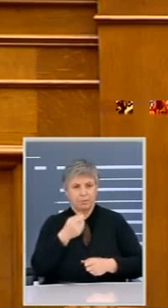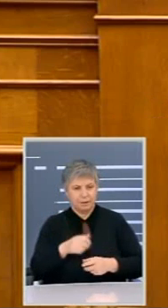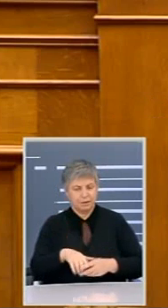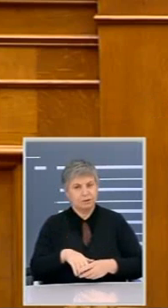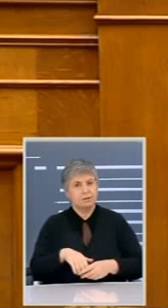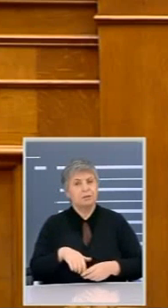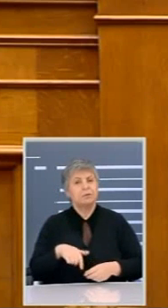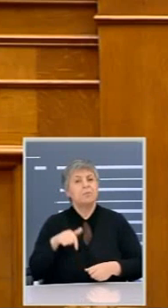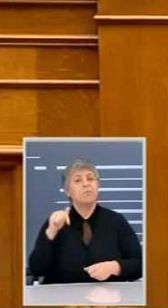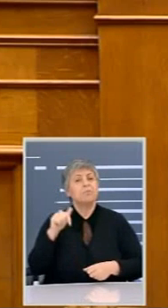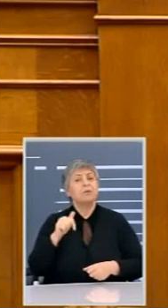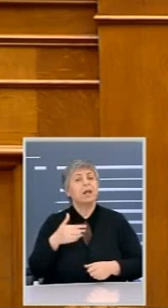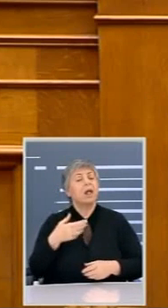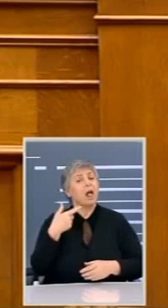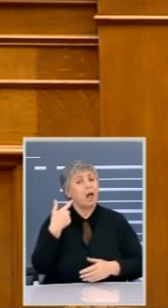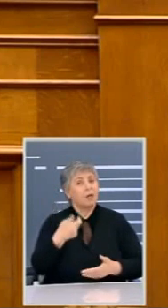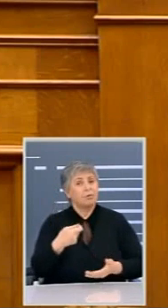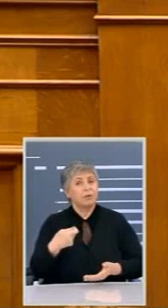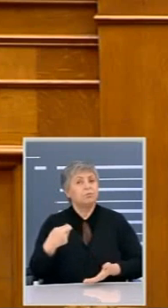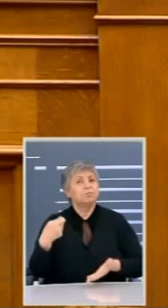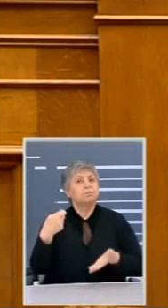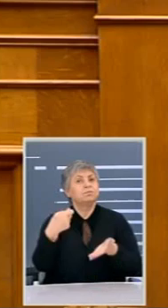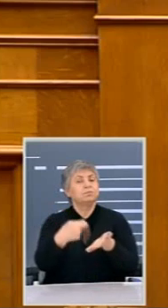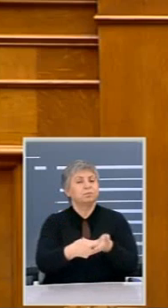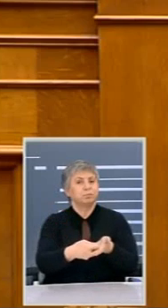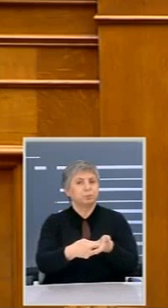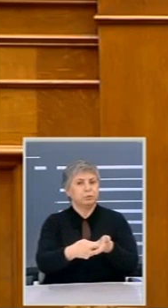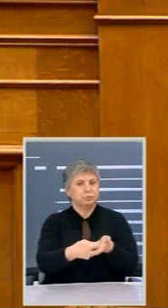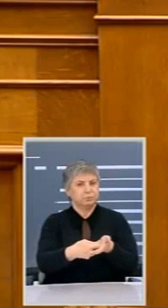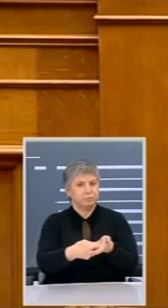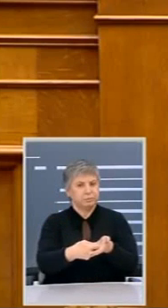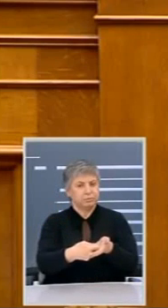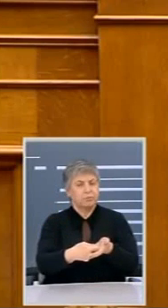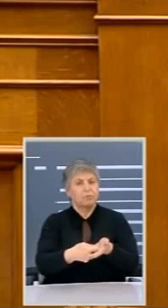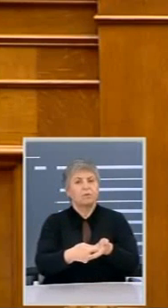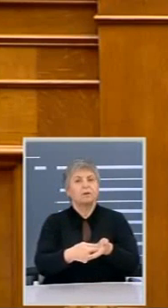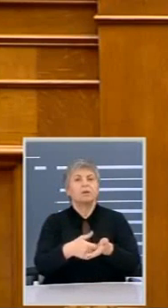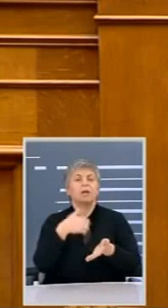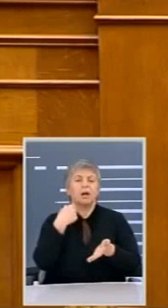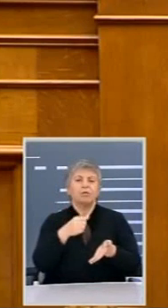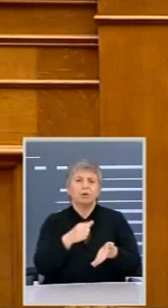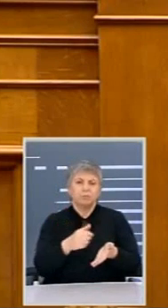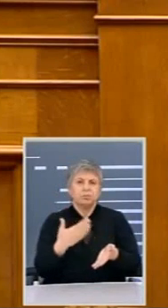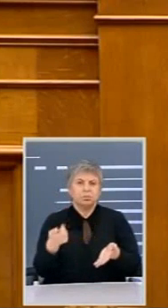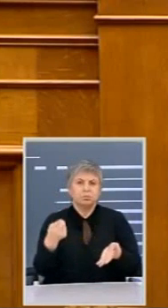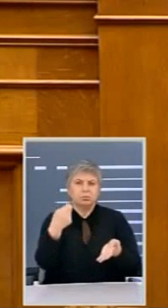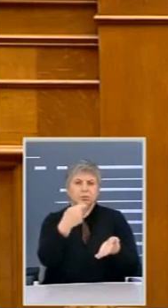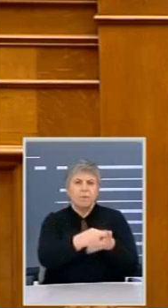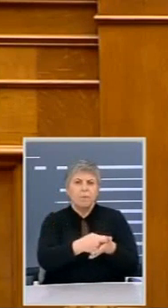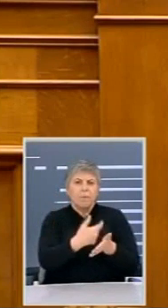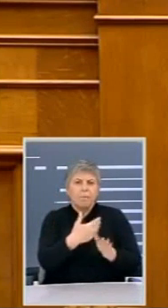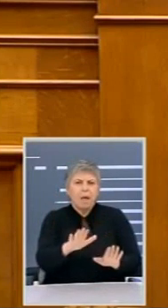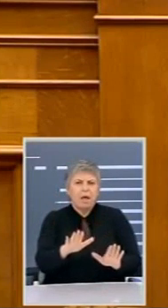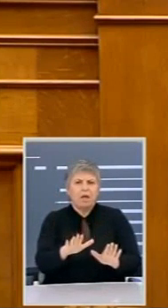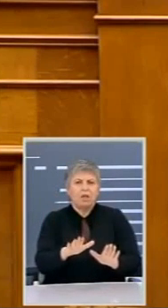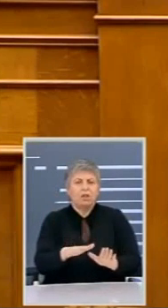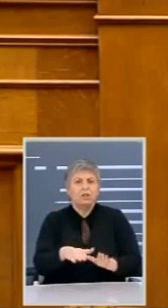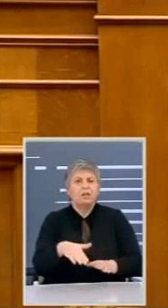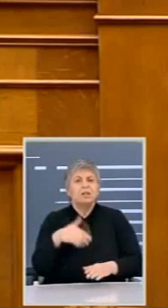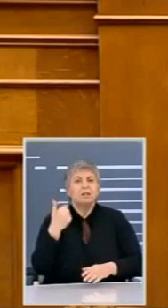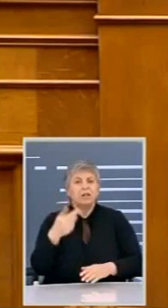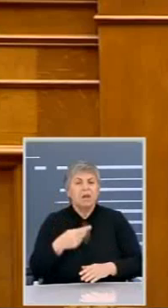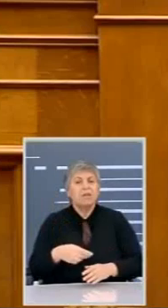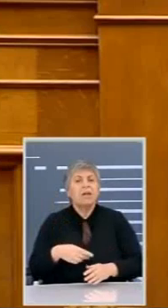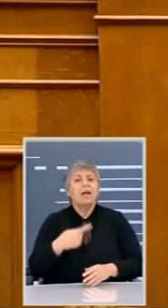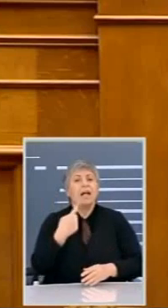Οι 175 εκατομμύρια ευρώ δραχμές καταβλήθηκαν και και διαγράφηκαν, καταβλήθηκαν 175, δηλαδή